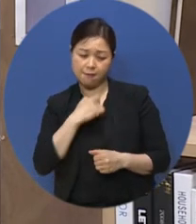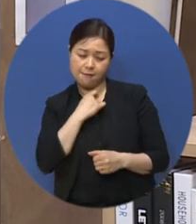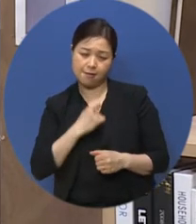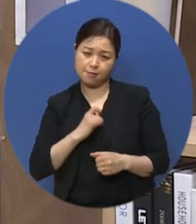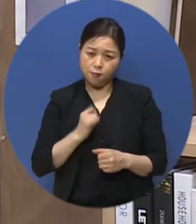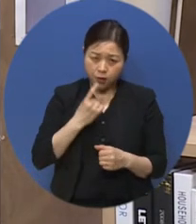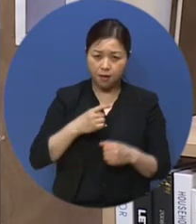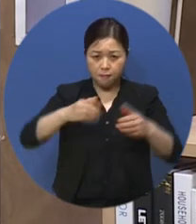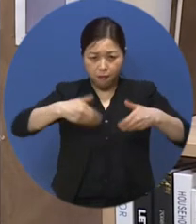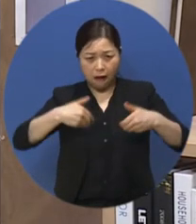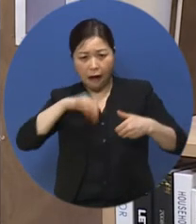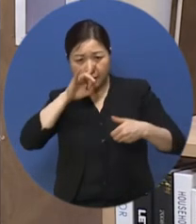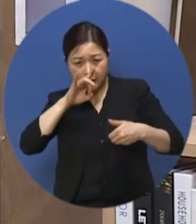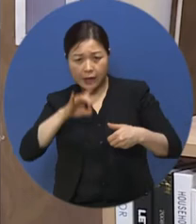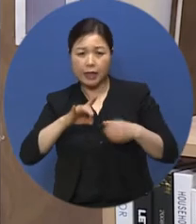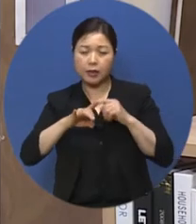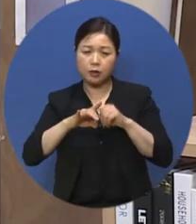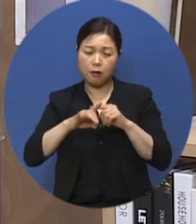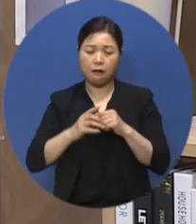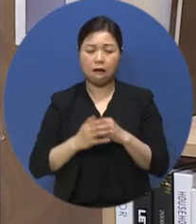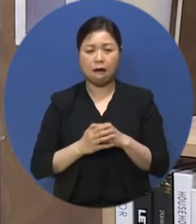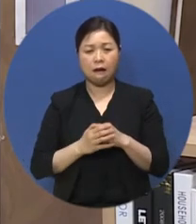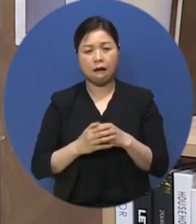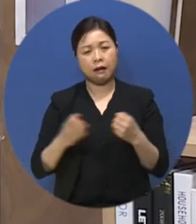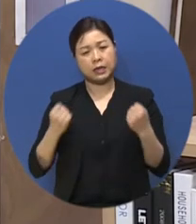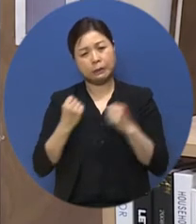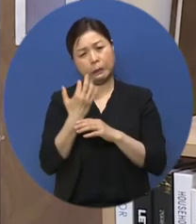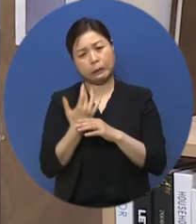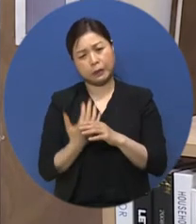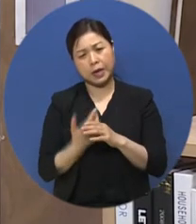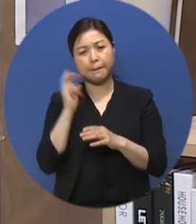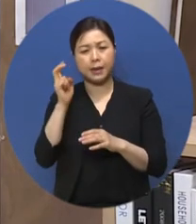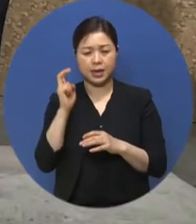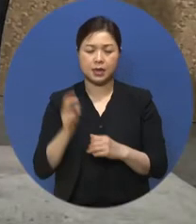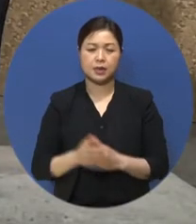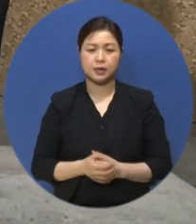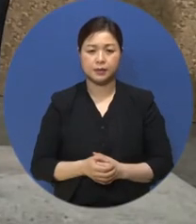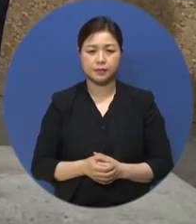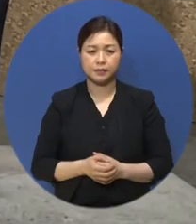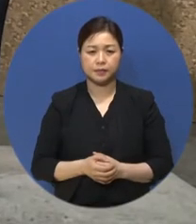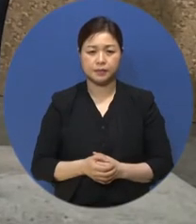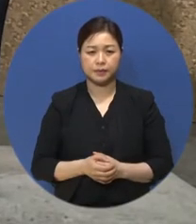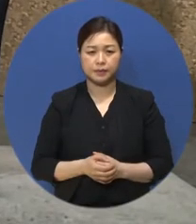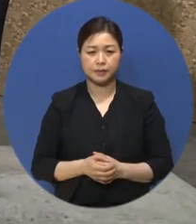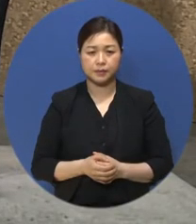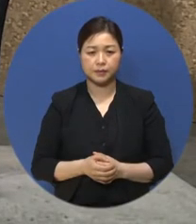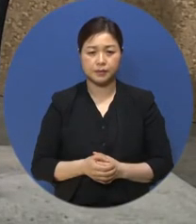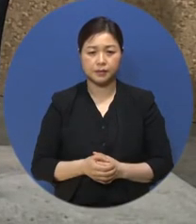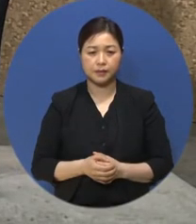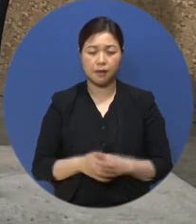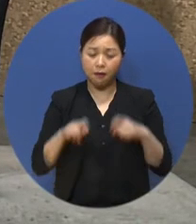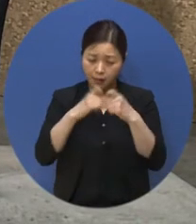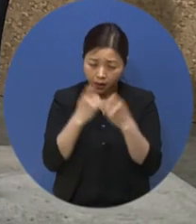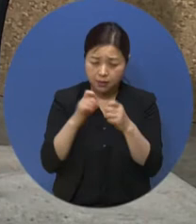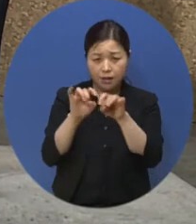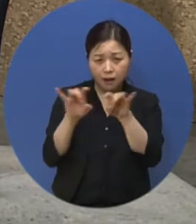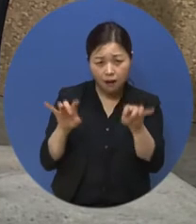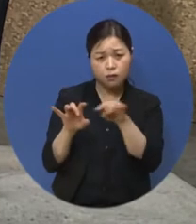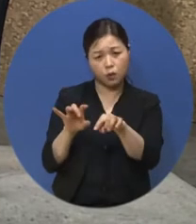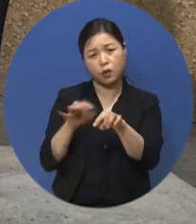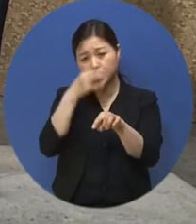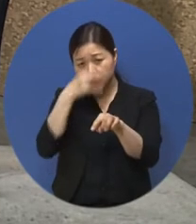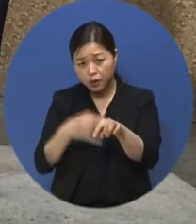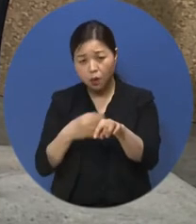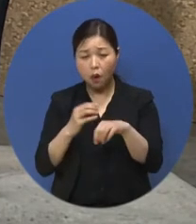되고 계속해서 사기가 저하되죠. 수가 있을 것 같은데 그게 뭐 그 개인한테도 치명적일 수 있지만